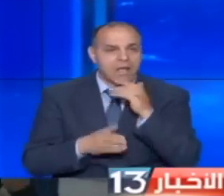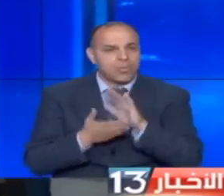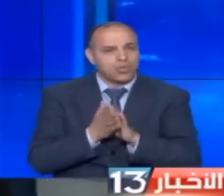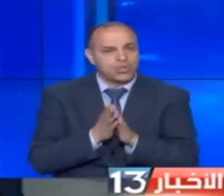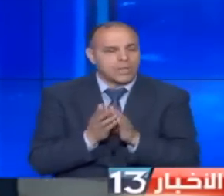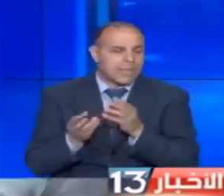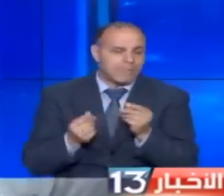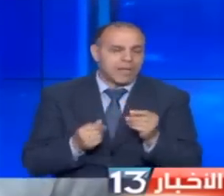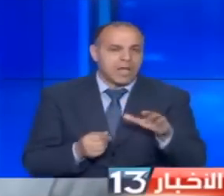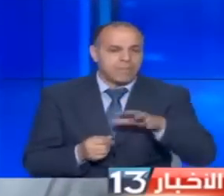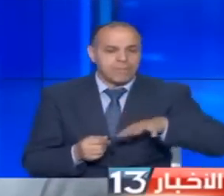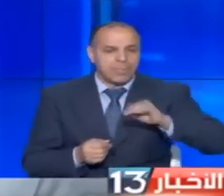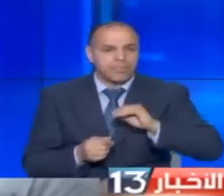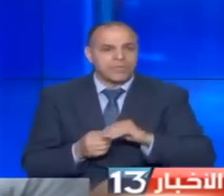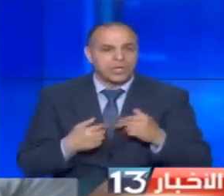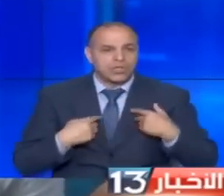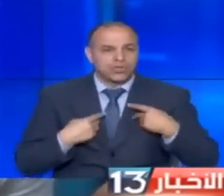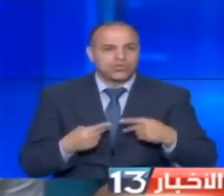البيئيه